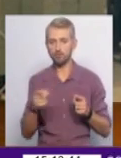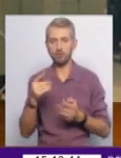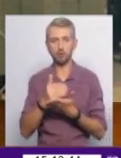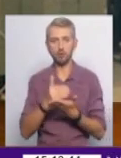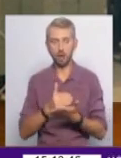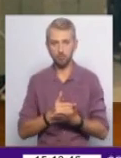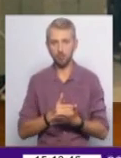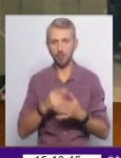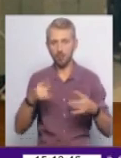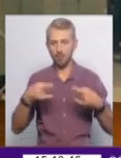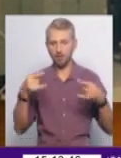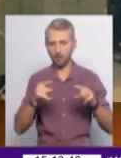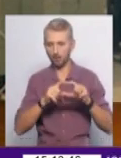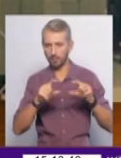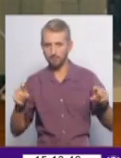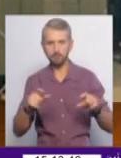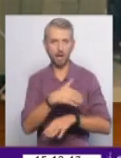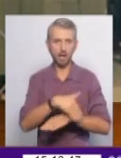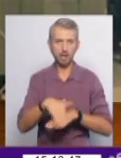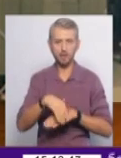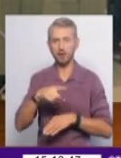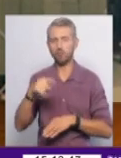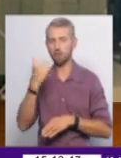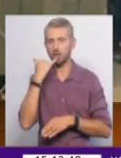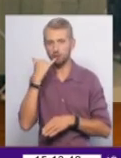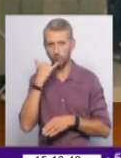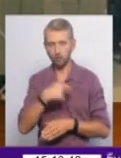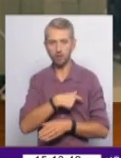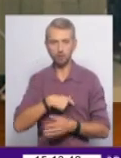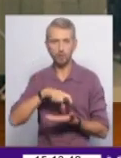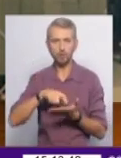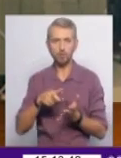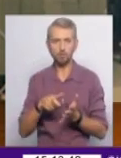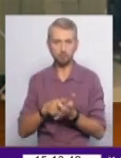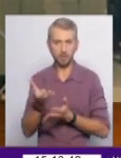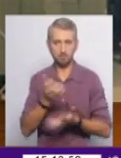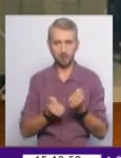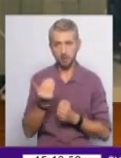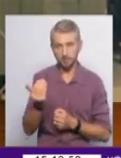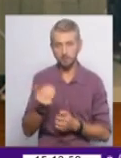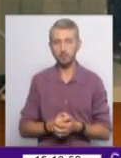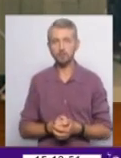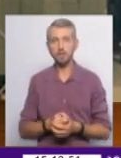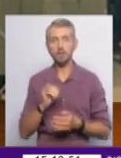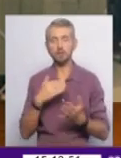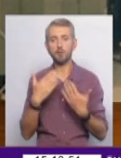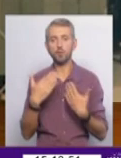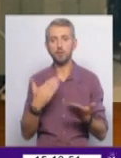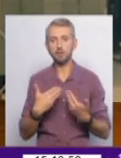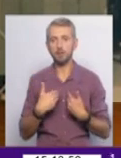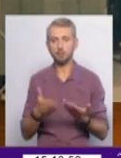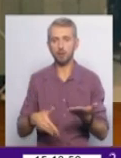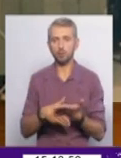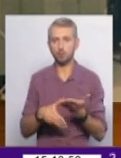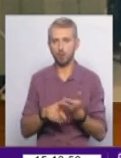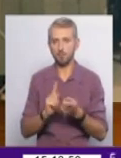на ваших екранах буде адреса депутатської приймальні пана Павла Тесленка, а також її номер телефону. Ну і, звичайно, нагадаю, що спілкуватись нам з вами